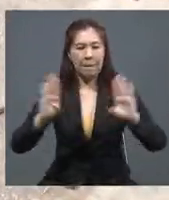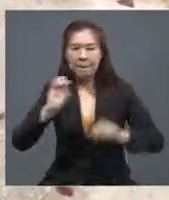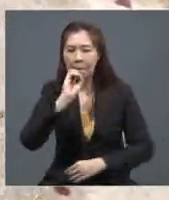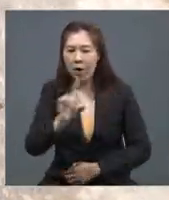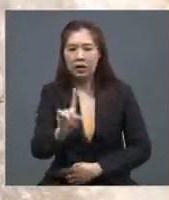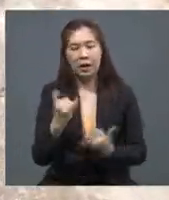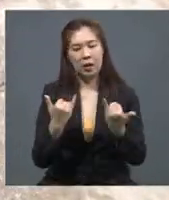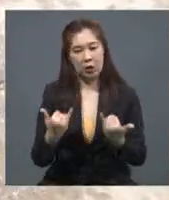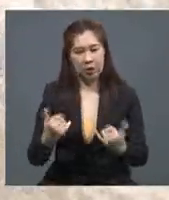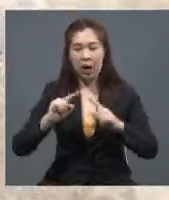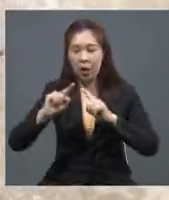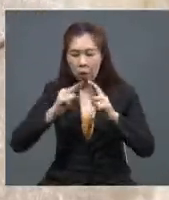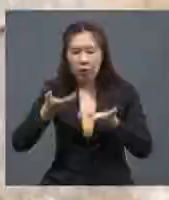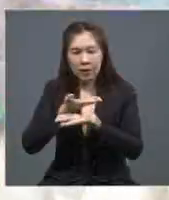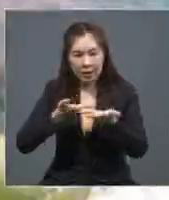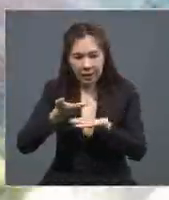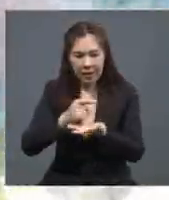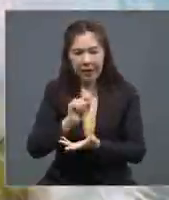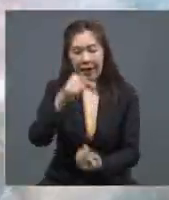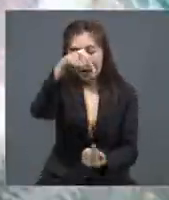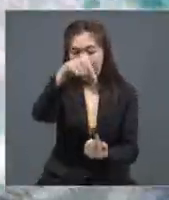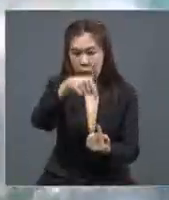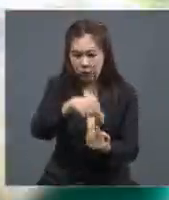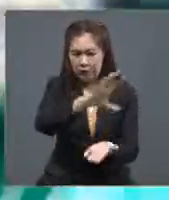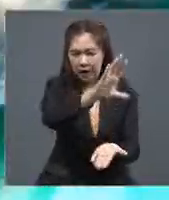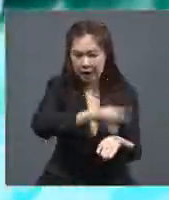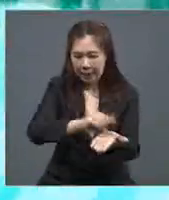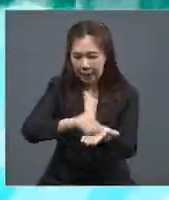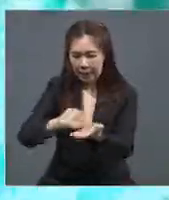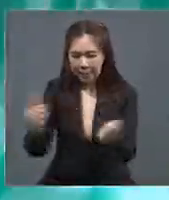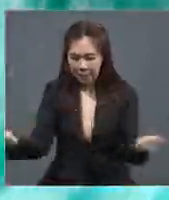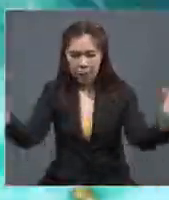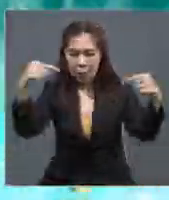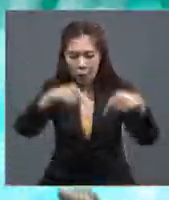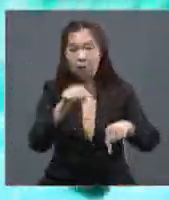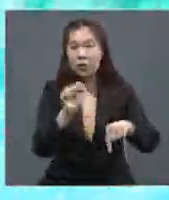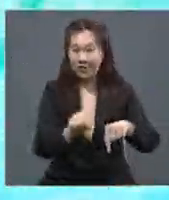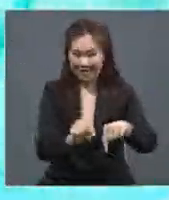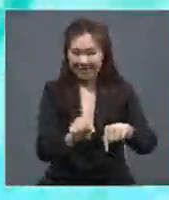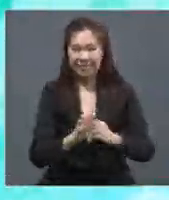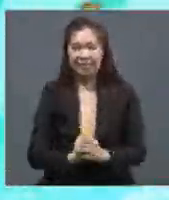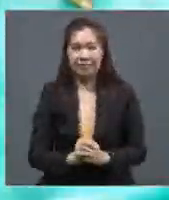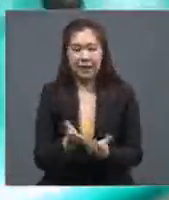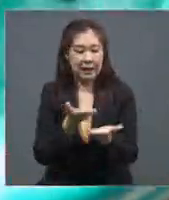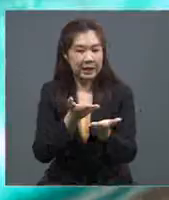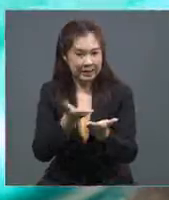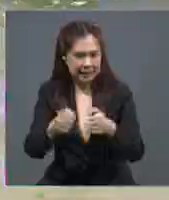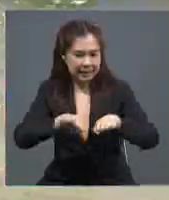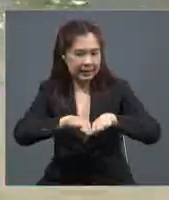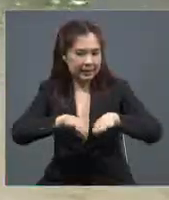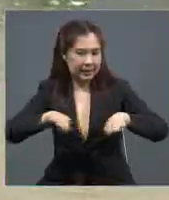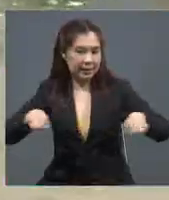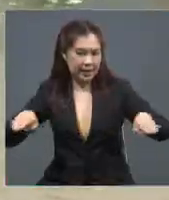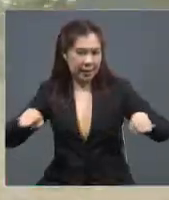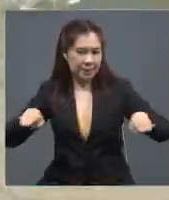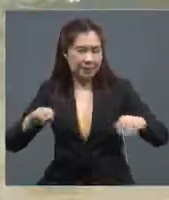การเจรจาให้แพ่ในพื้นที่เป็นจุดรวบรวมรับซื้อปลาหมอคางดำครับโดยราคารับซื้อขั้นต่ำณจุดรับ